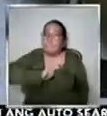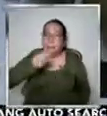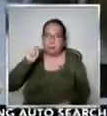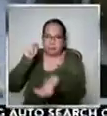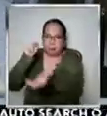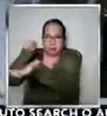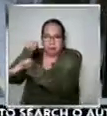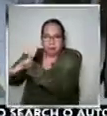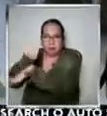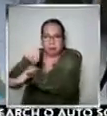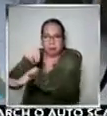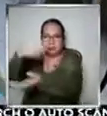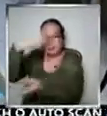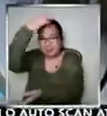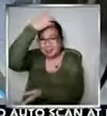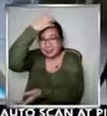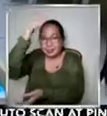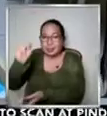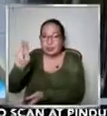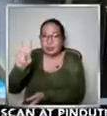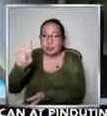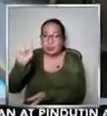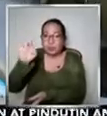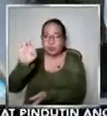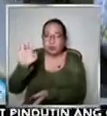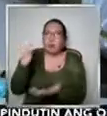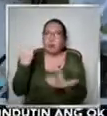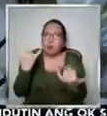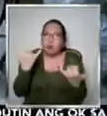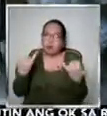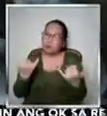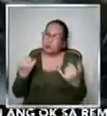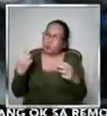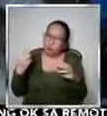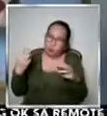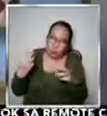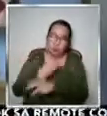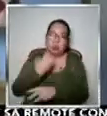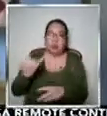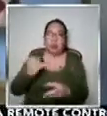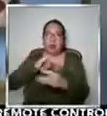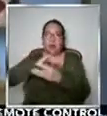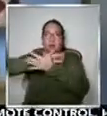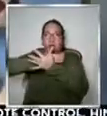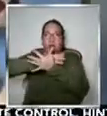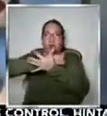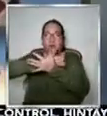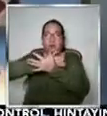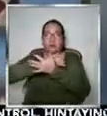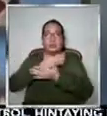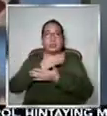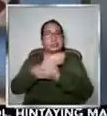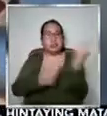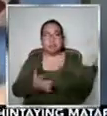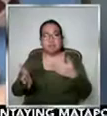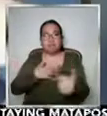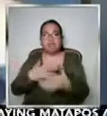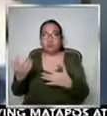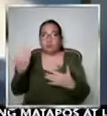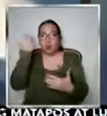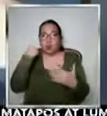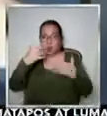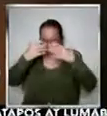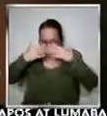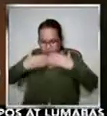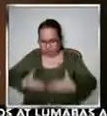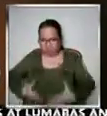wala pang sapat na PPE, kaya mas mataas ang chance ang mahawaan sila ng sakit. Wala nga kaming full body suit eh. Sa amin,